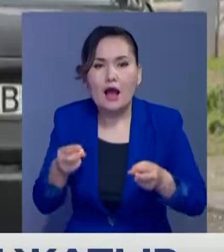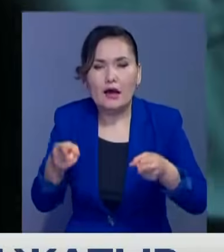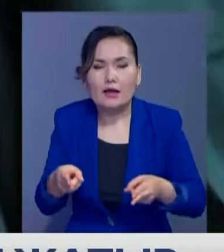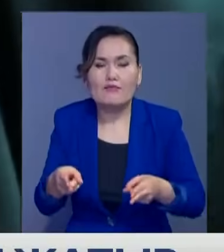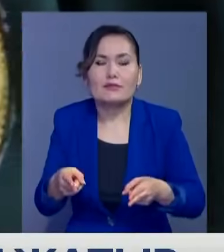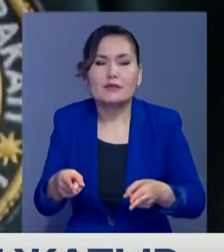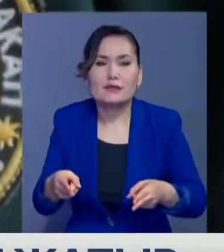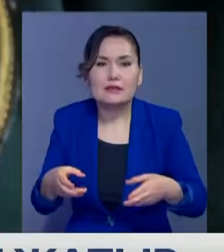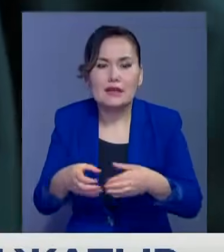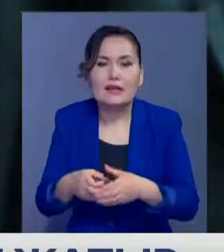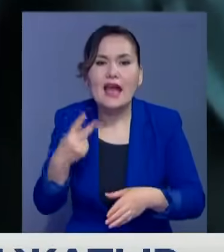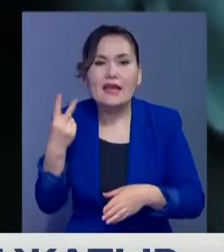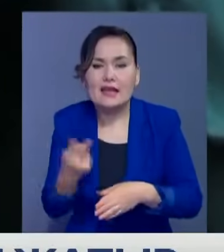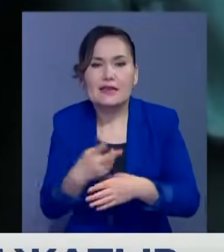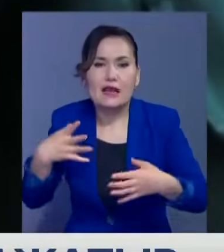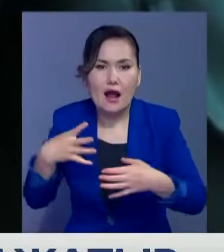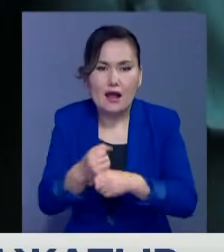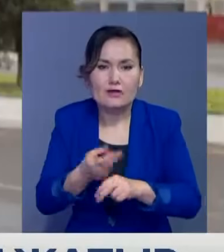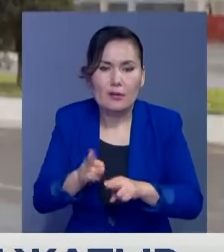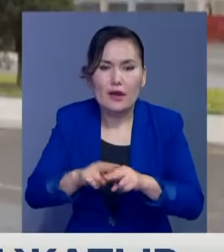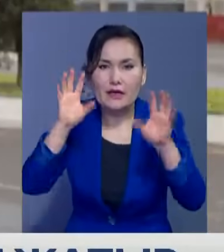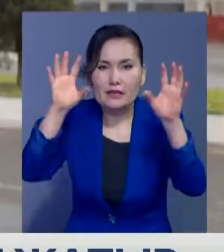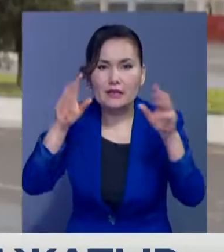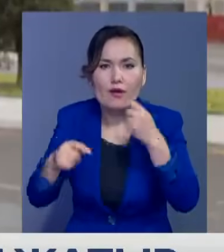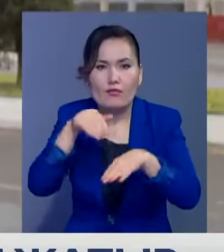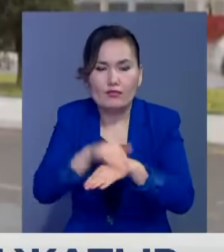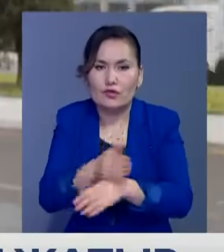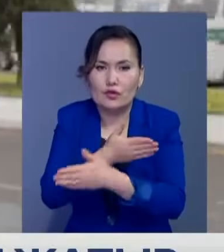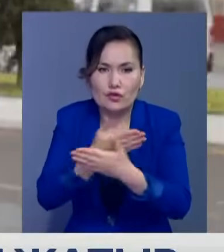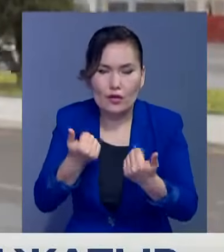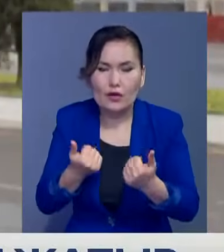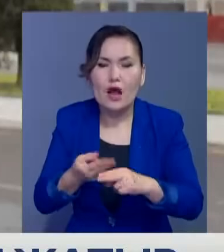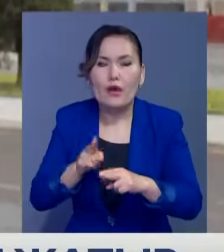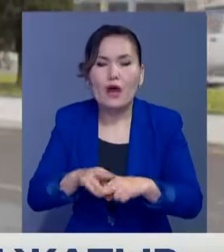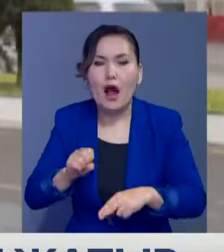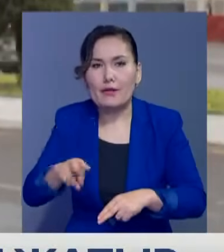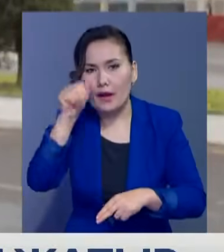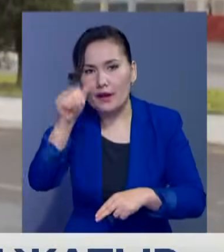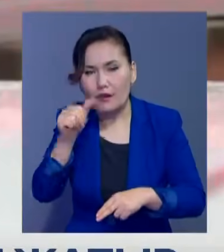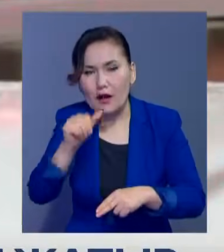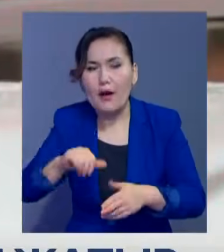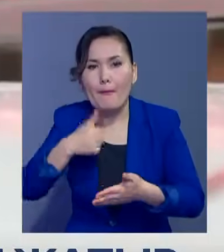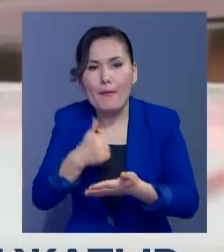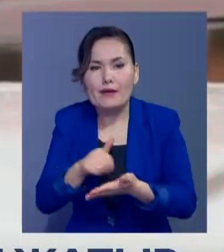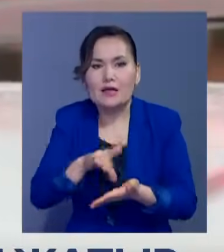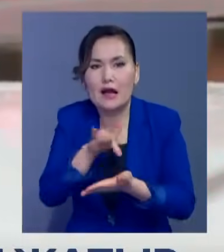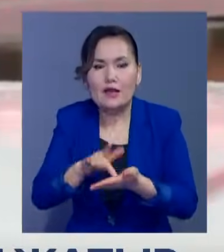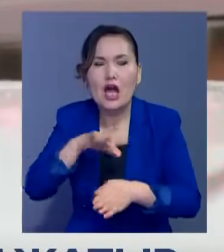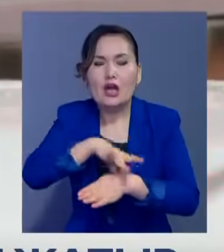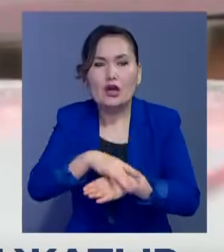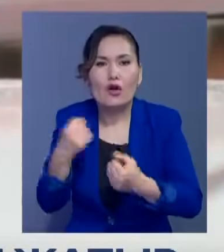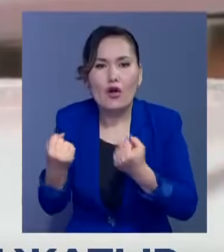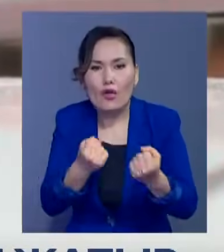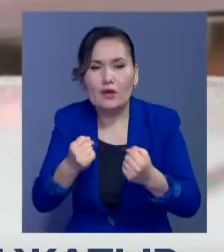министрлігі хабарлап отыр. Тіпті кейбір қылмыстық заң бұзушылықтар мүлдем тіркелмеген. Мысалы, сәуір айында бас қалада көлікті айдап әкетудің